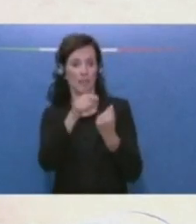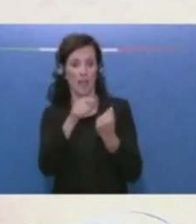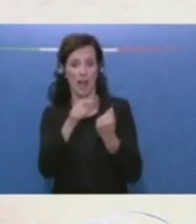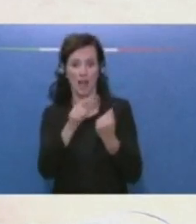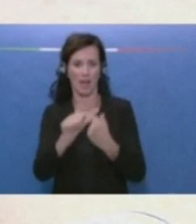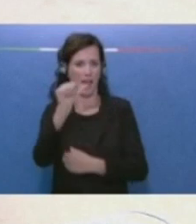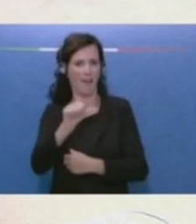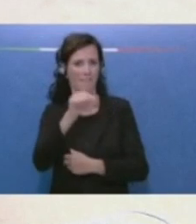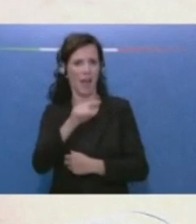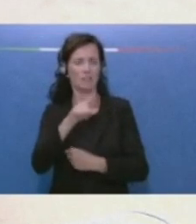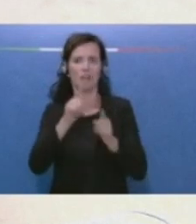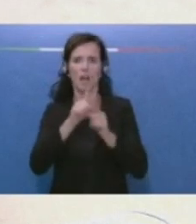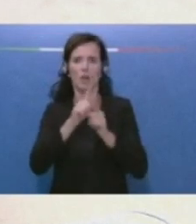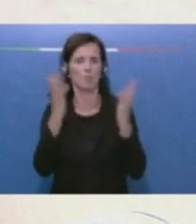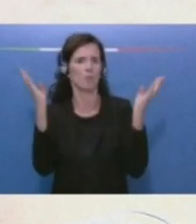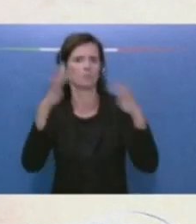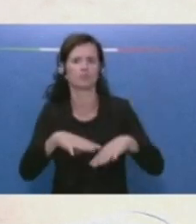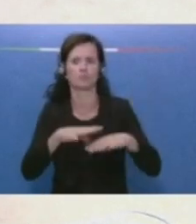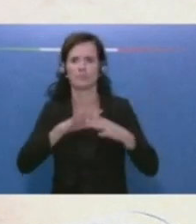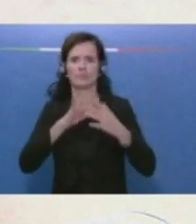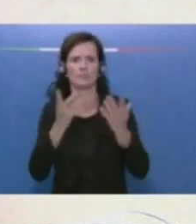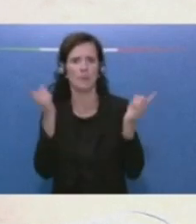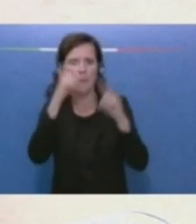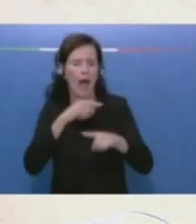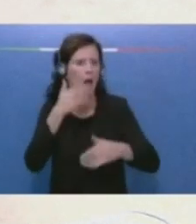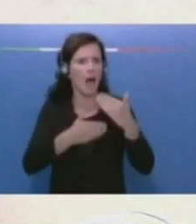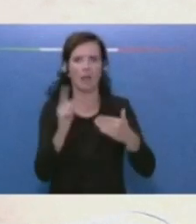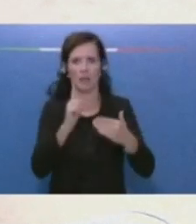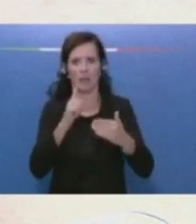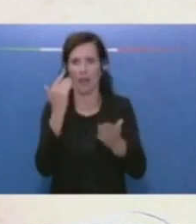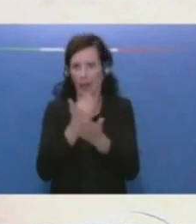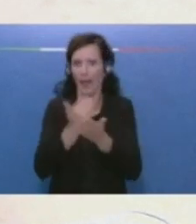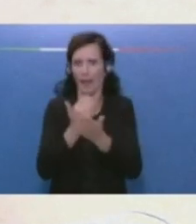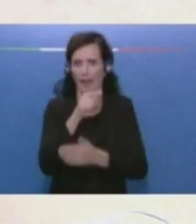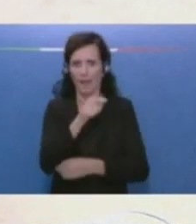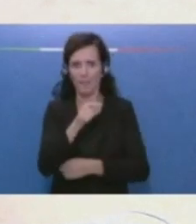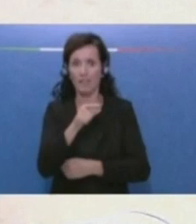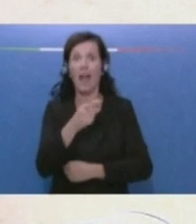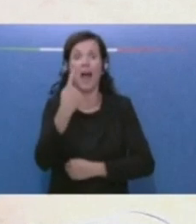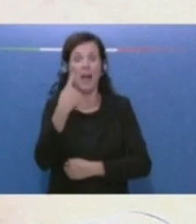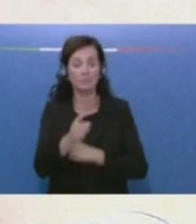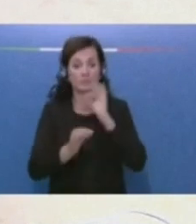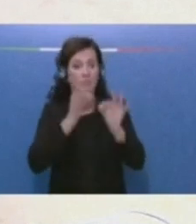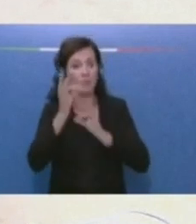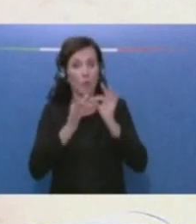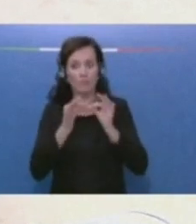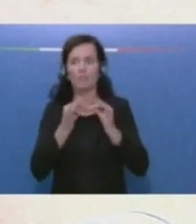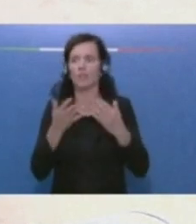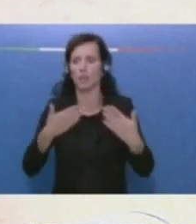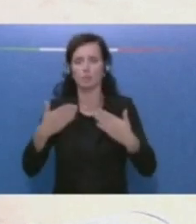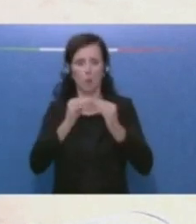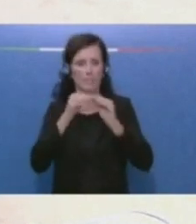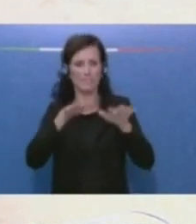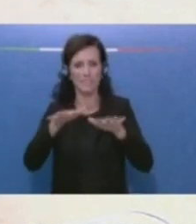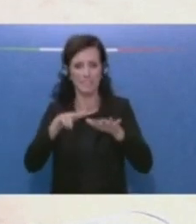تنادي بضرورة احترام حقوق الإنسان، والاتحاد الأوروبي ينتقد مسبقا ما تفعله الطالبان ويقول